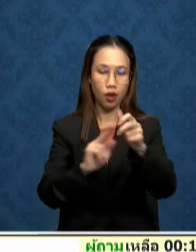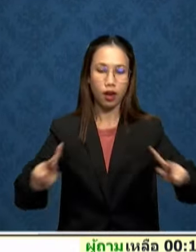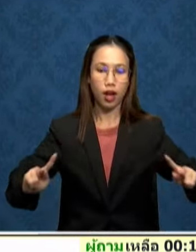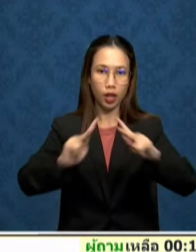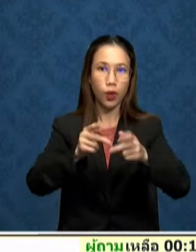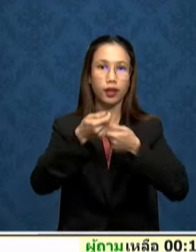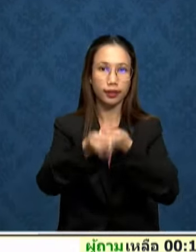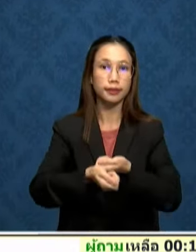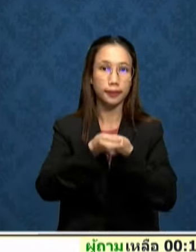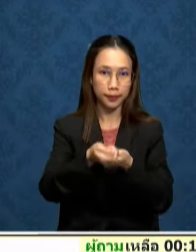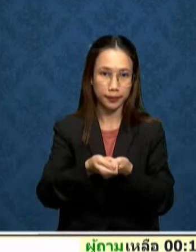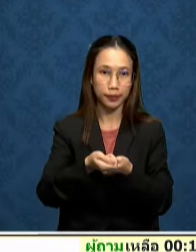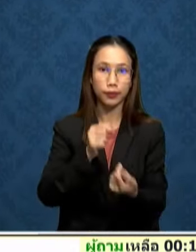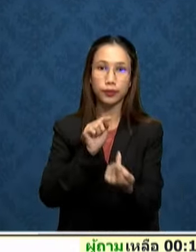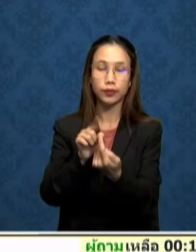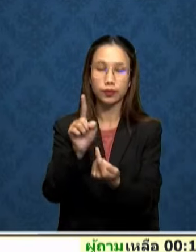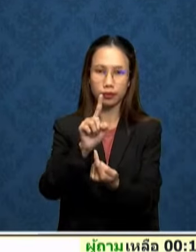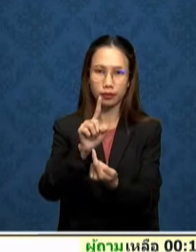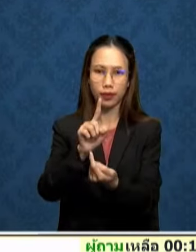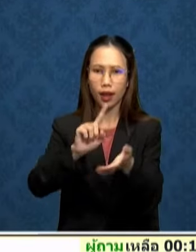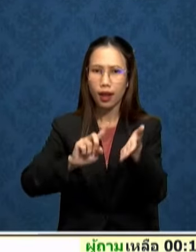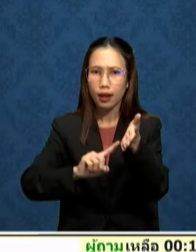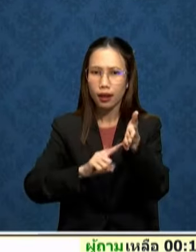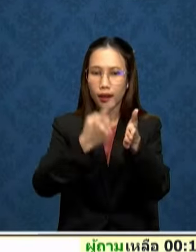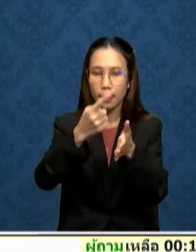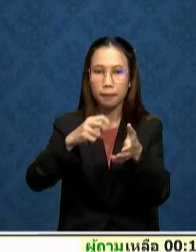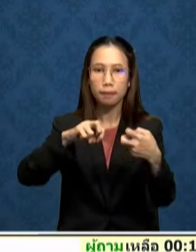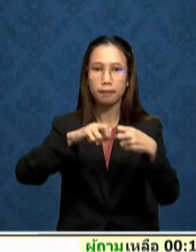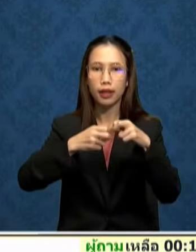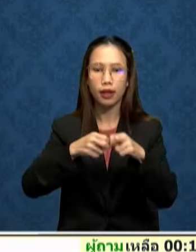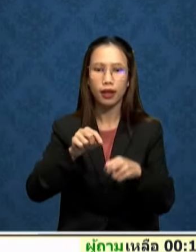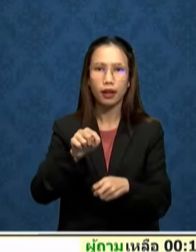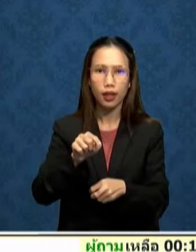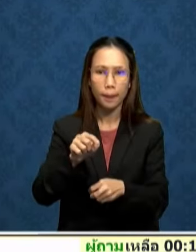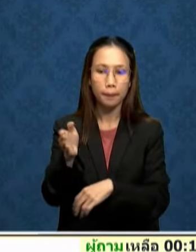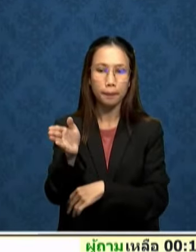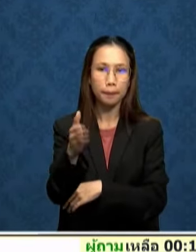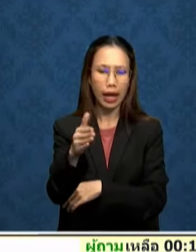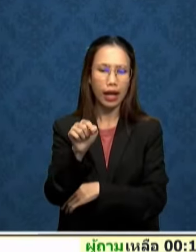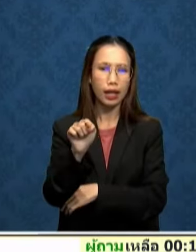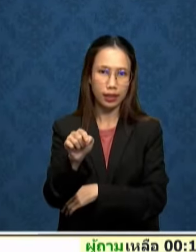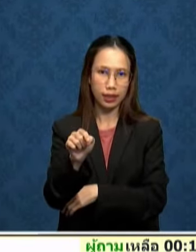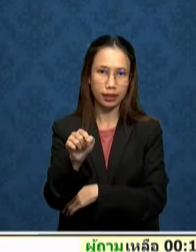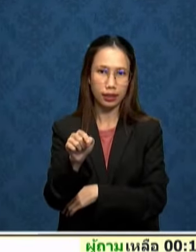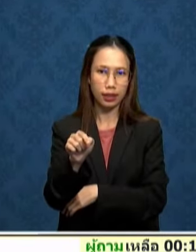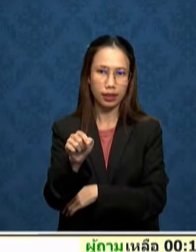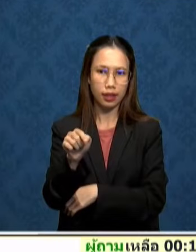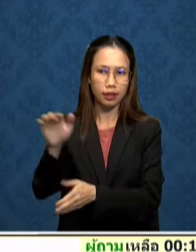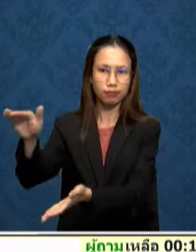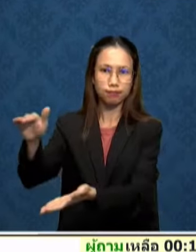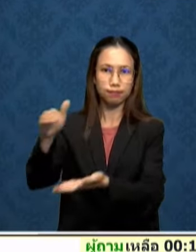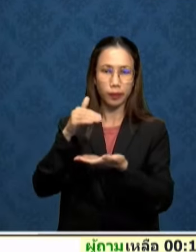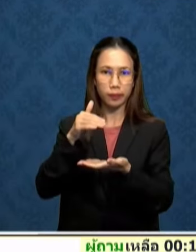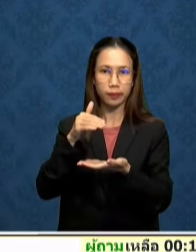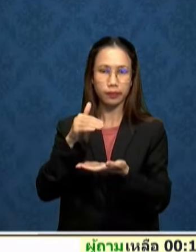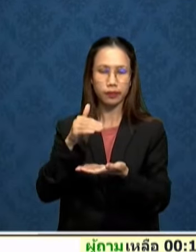สหกรณ์ถึงต้นตอในการนำปลาสายพันธุ์ชนิดนี้เข้ามา